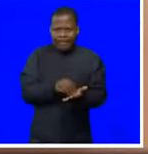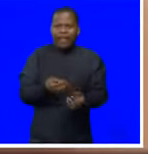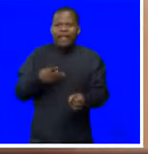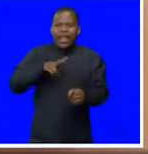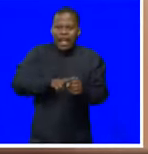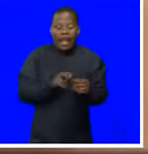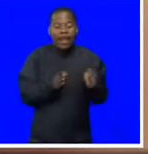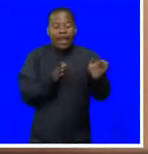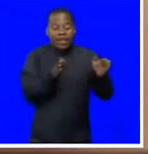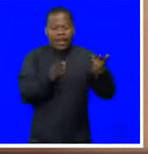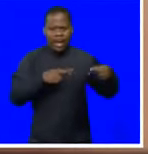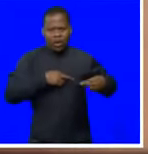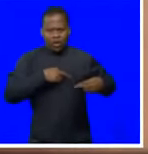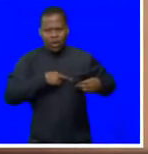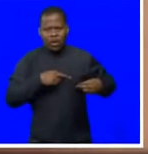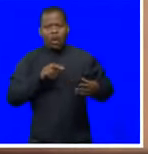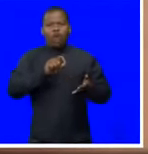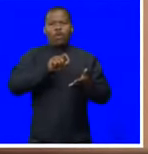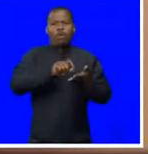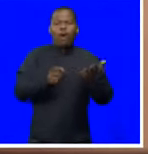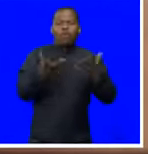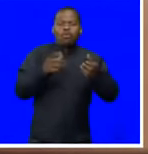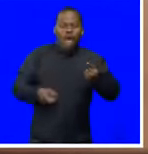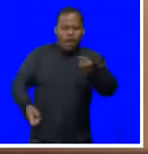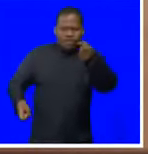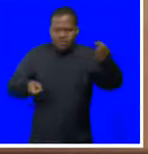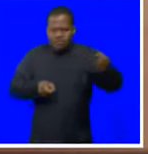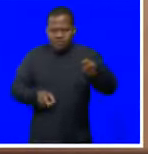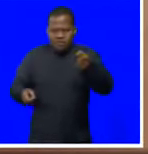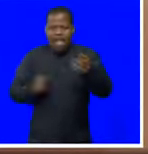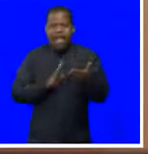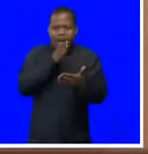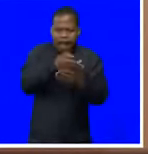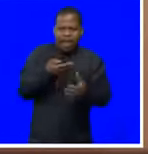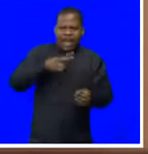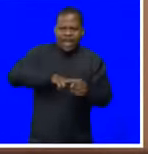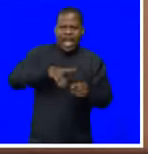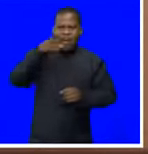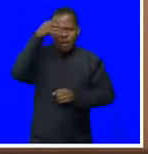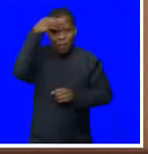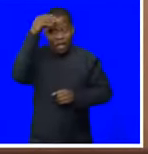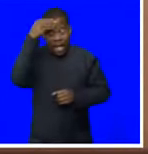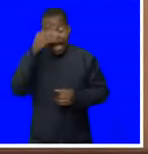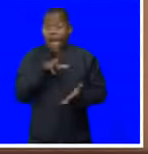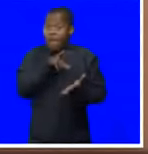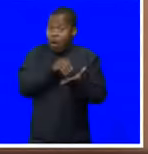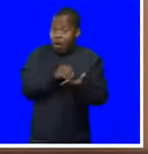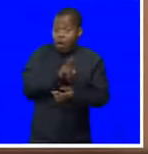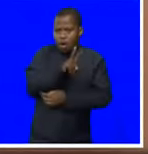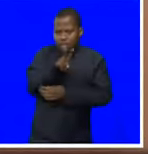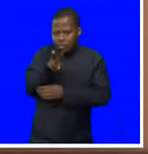nabaka fire beba khona amaphoyisa acisha khona asingathe una lomlilo